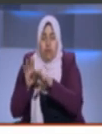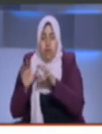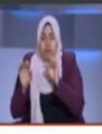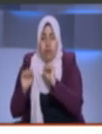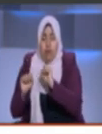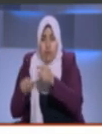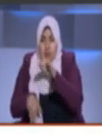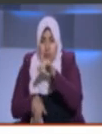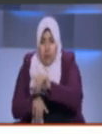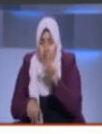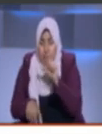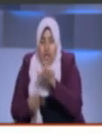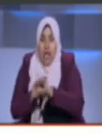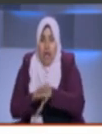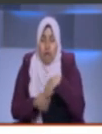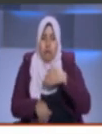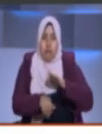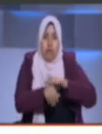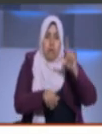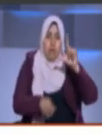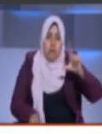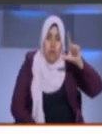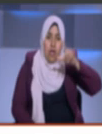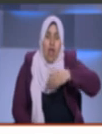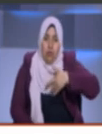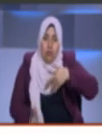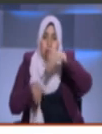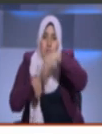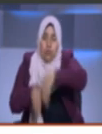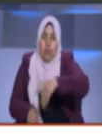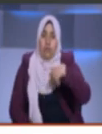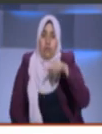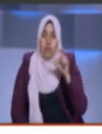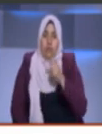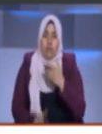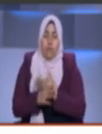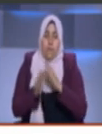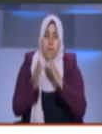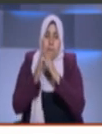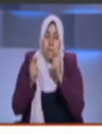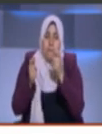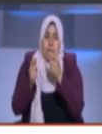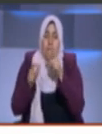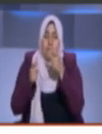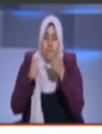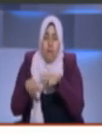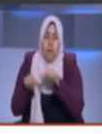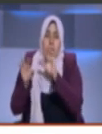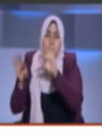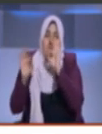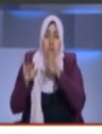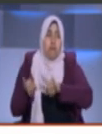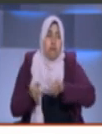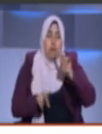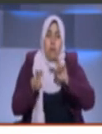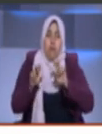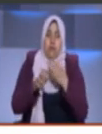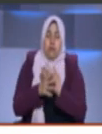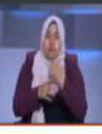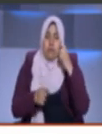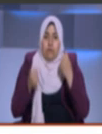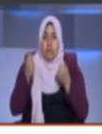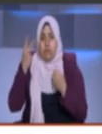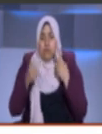مختلفه يفضلون الدفن في بلادهم الاصليه، ولم يحسبون حسابا لهذا اليوم،